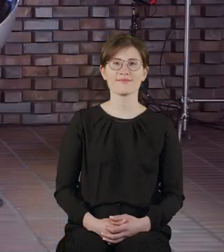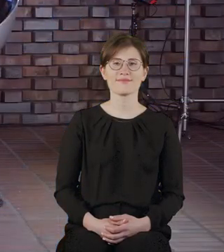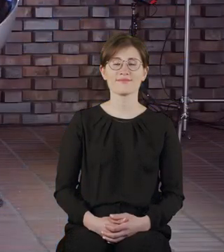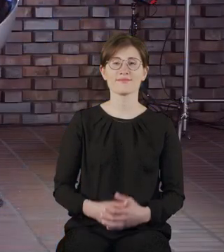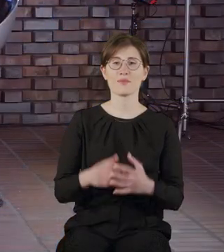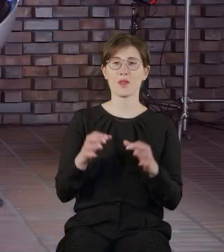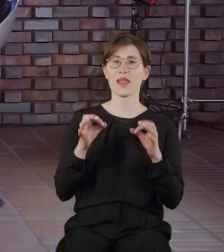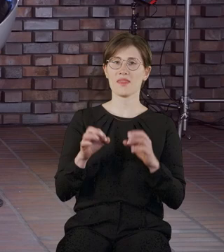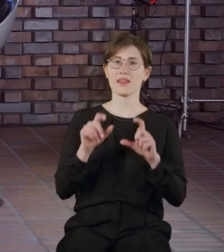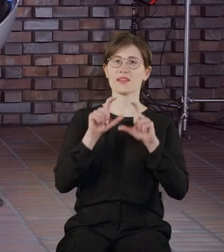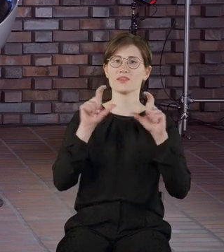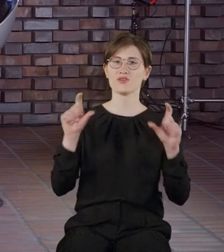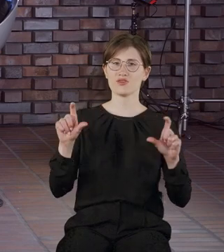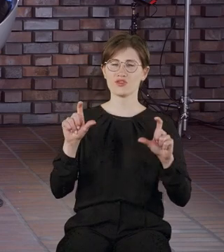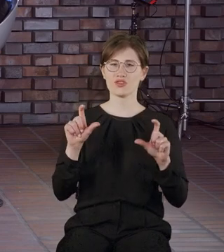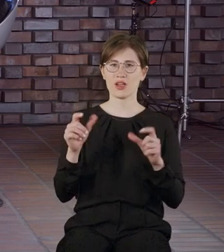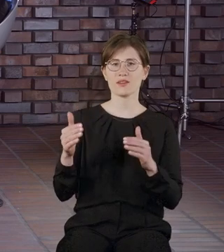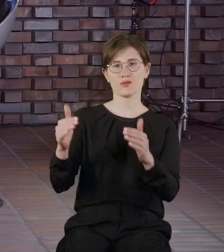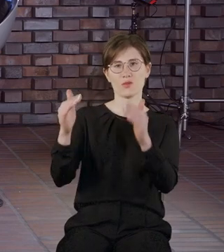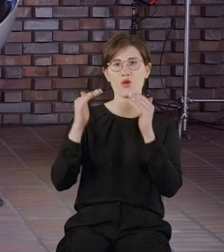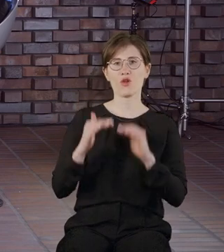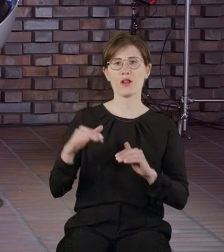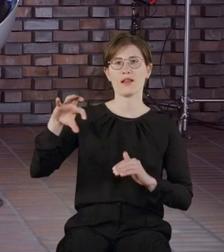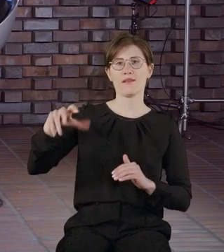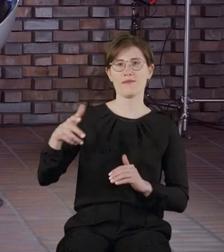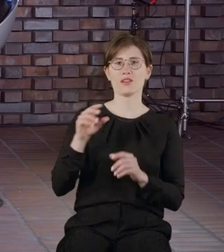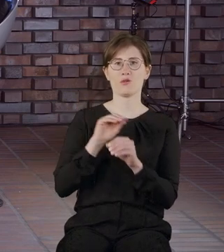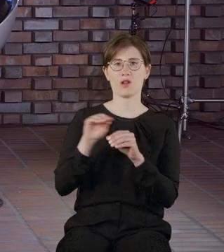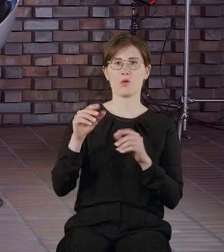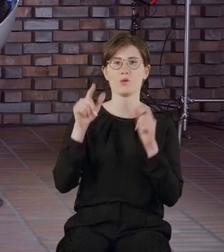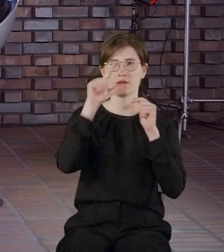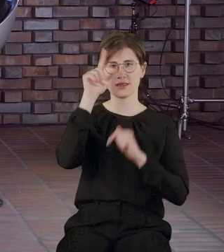A teraz czas na wizytówkę Wydziału Nauk Społecznych.